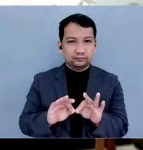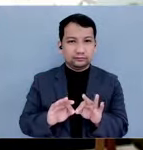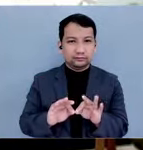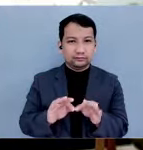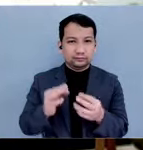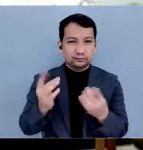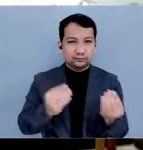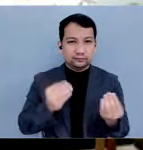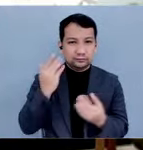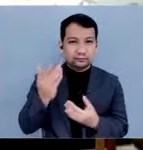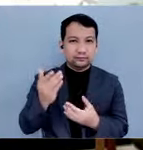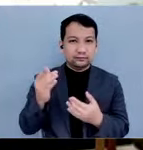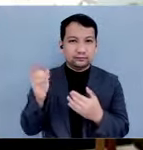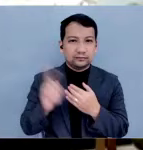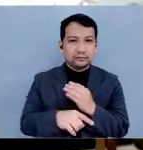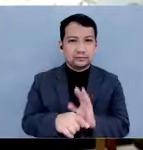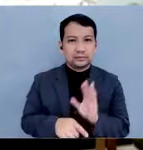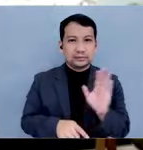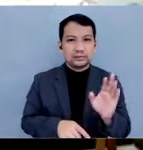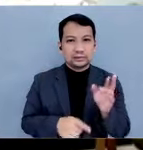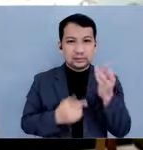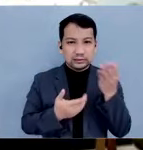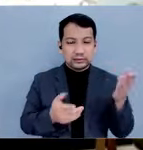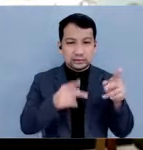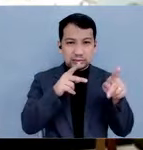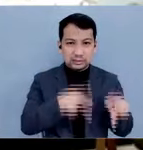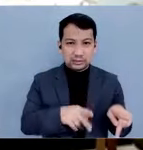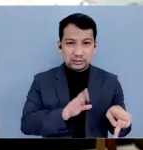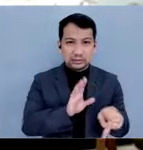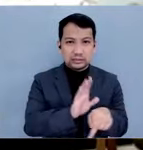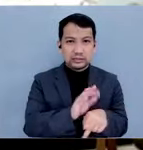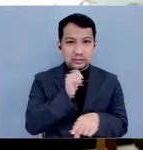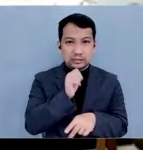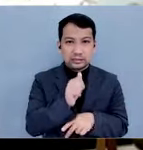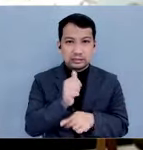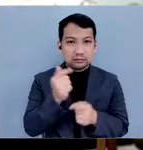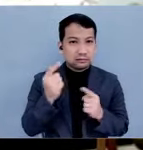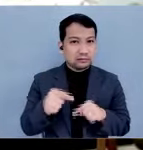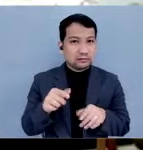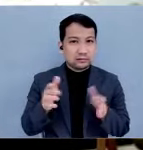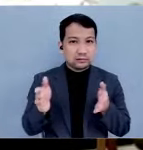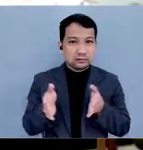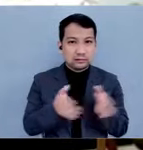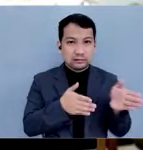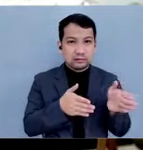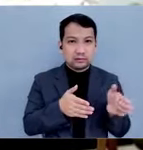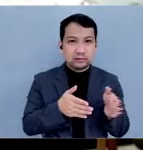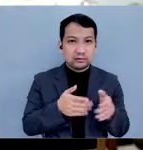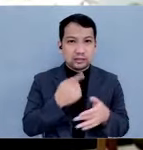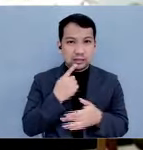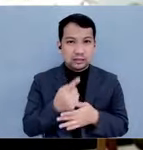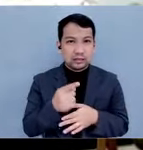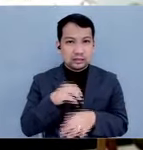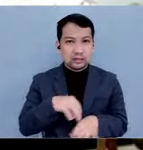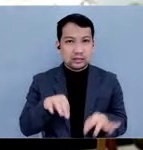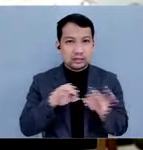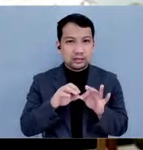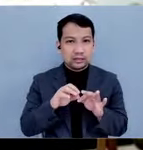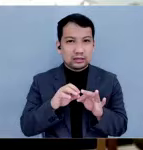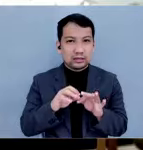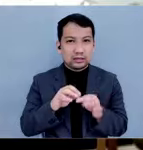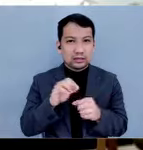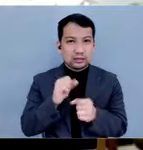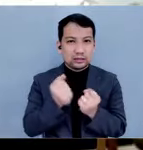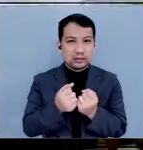ninyong pinsala sa reputasyon ng isang tao kahit hindi ninyo ito pinlano o sinadya. Ayon sa Section 8